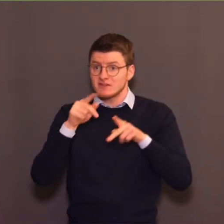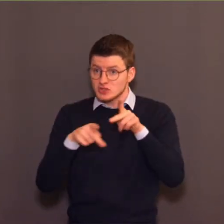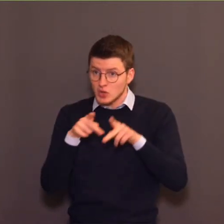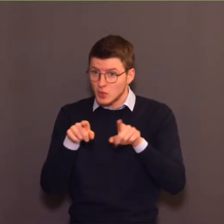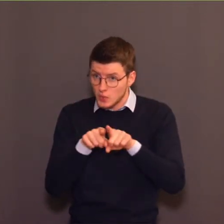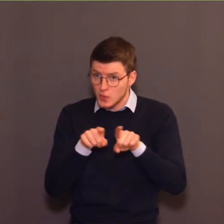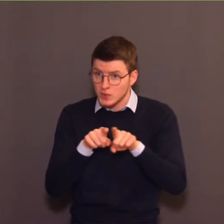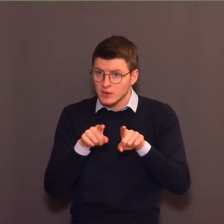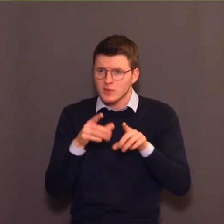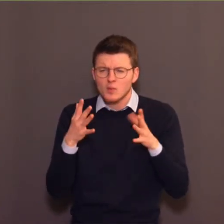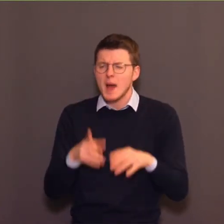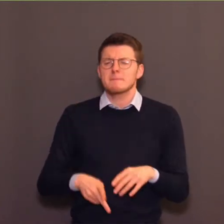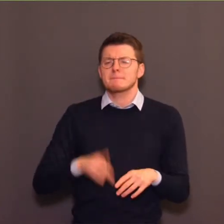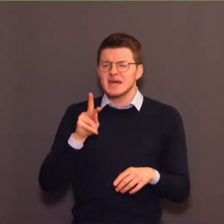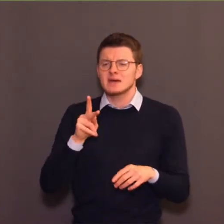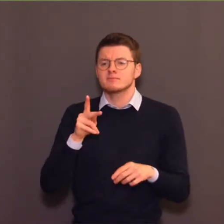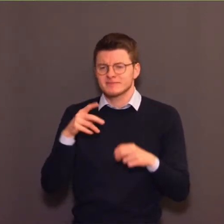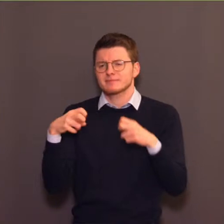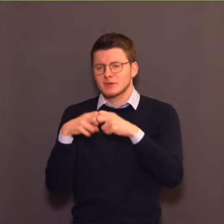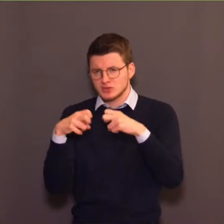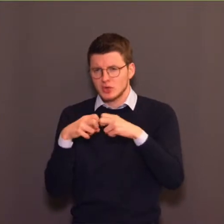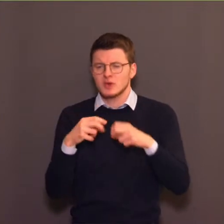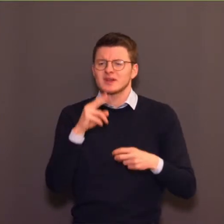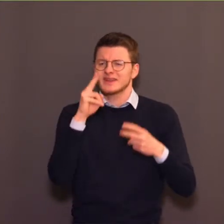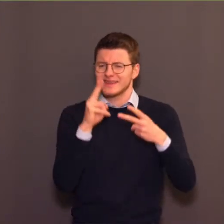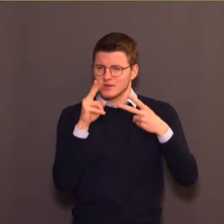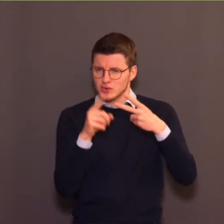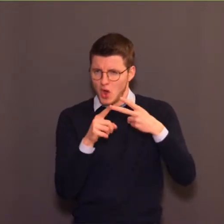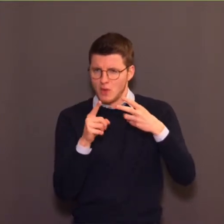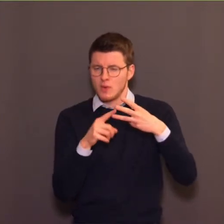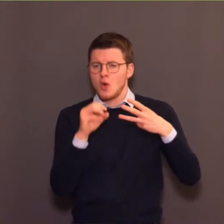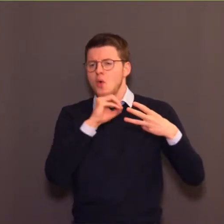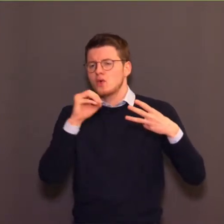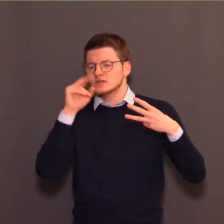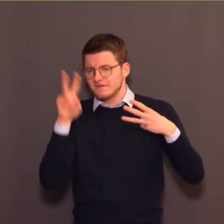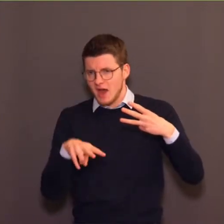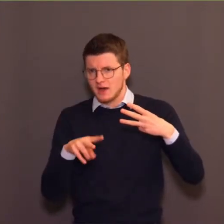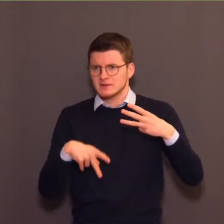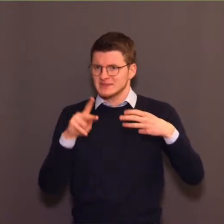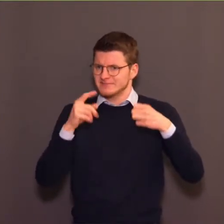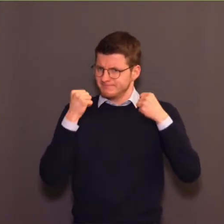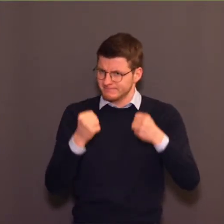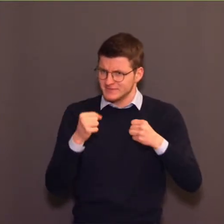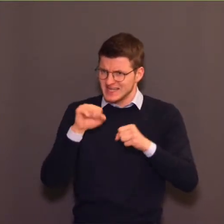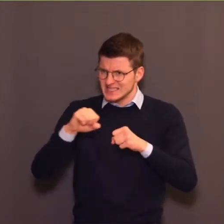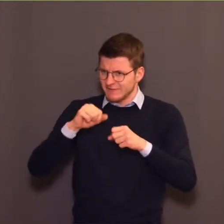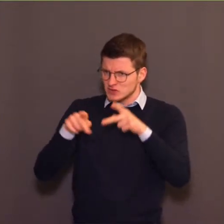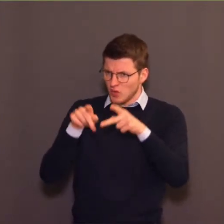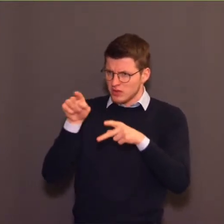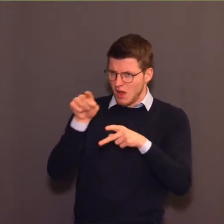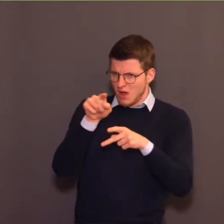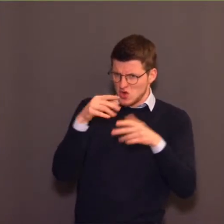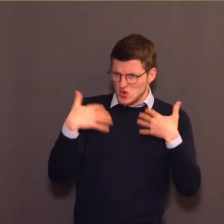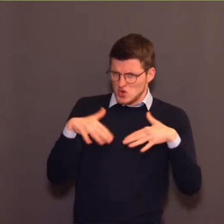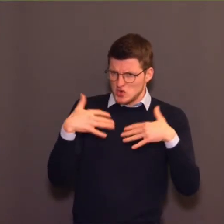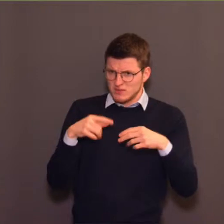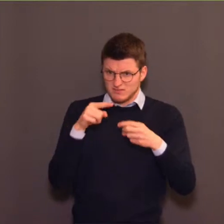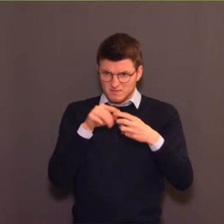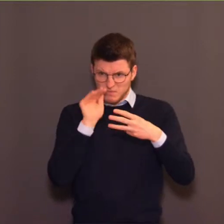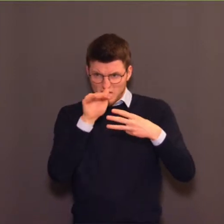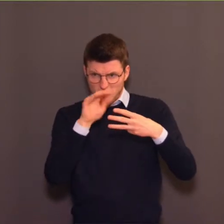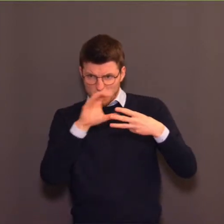in Brussel, Henegouwen en ook Oost-Vlaanderen. Telkens met meer dan 100 patiënten.